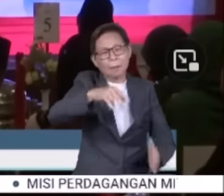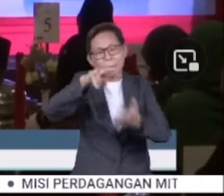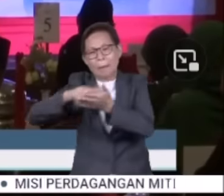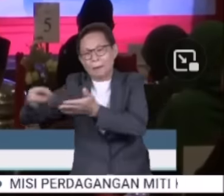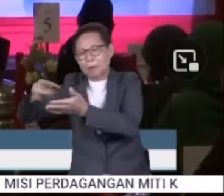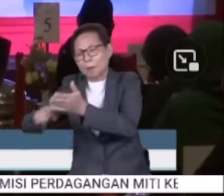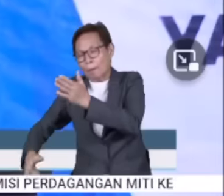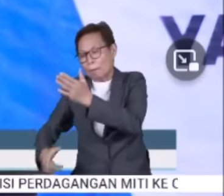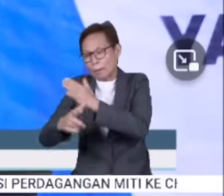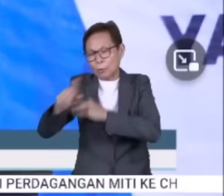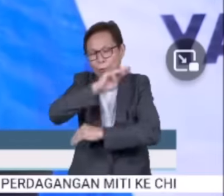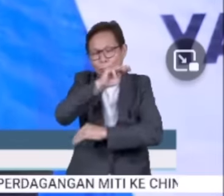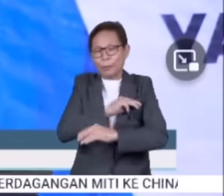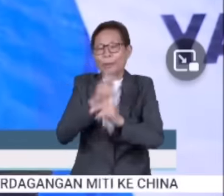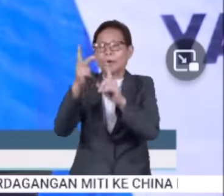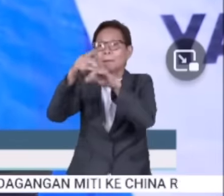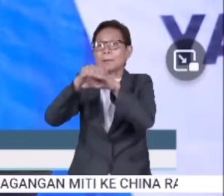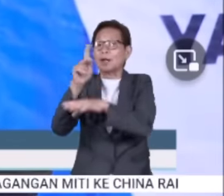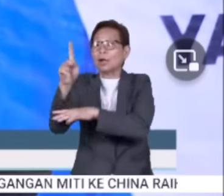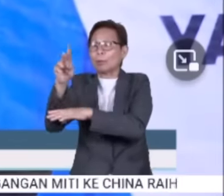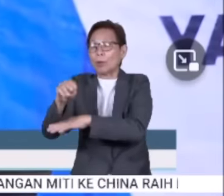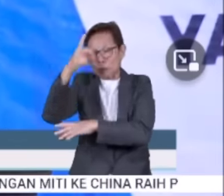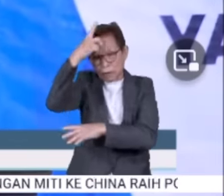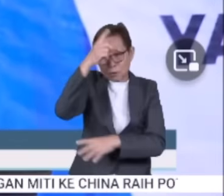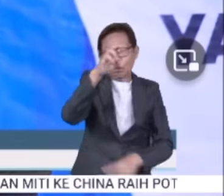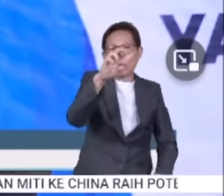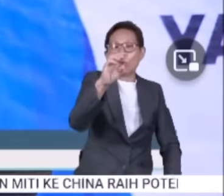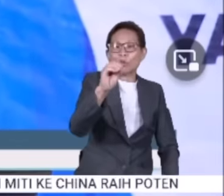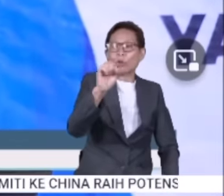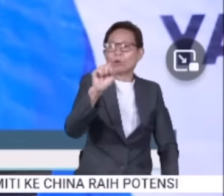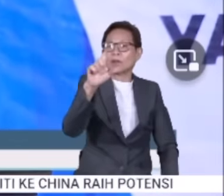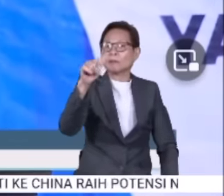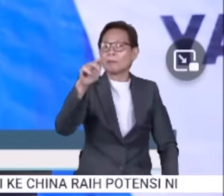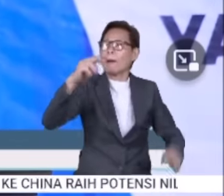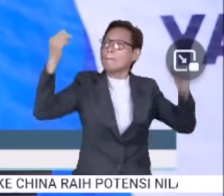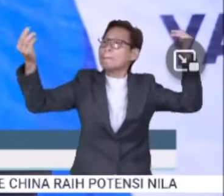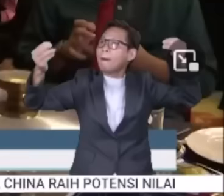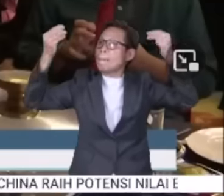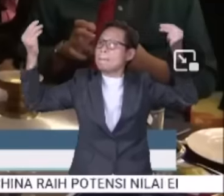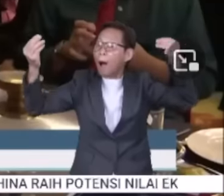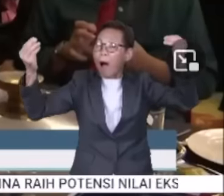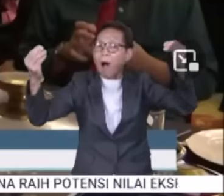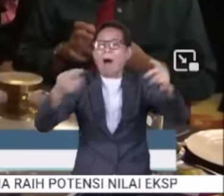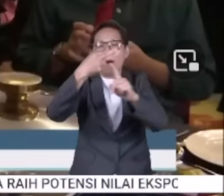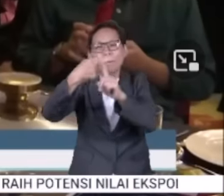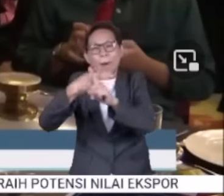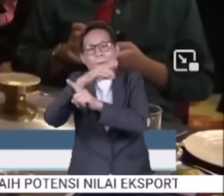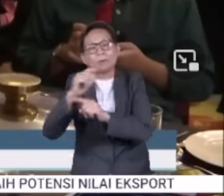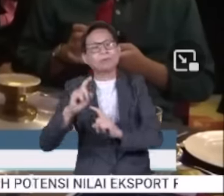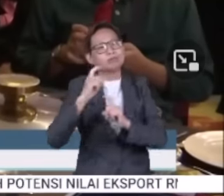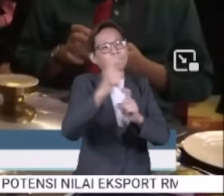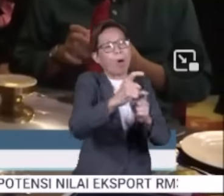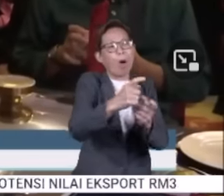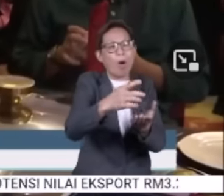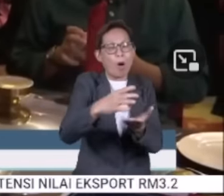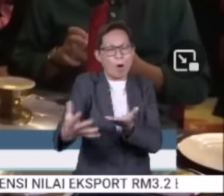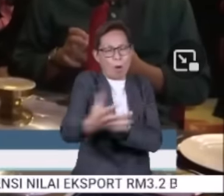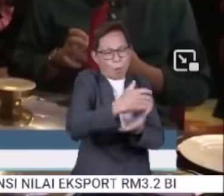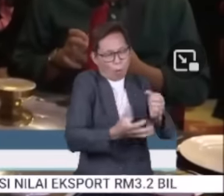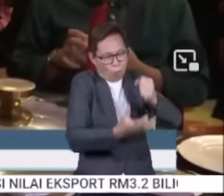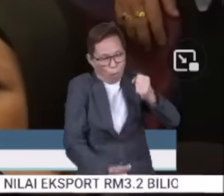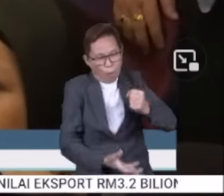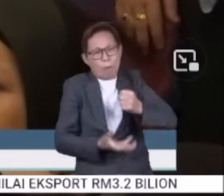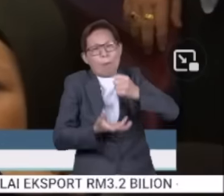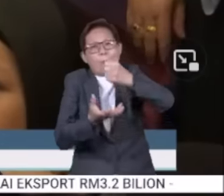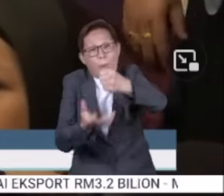dibacakan Pembantu Menteri kepada Ketua Menteri Datuk Ruslan Muharram dalam Majlis Ihya Ramadan dan penyerahan kutipan tabung